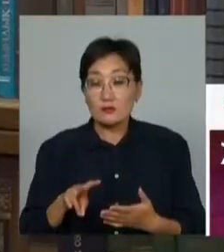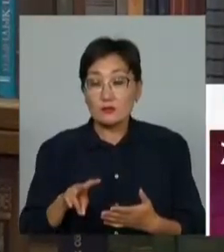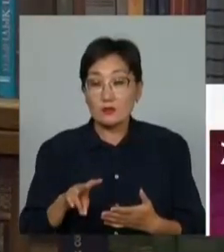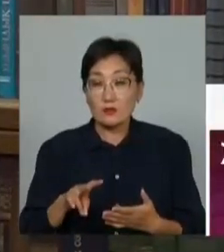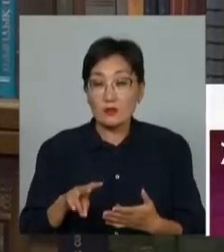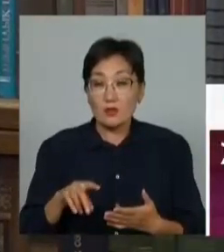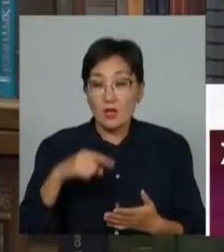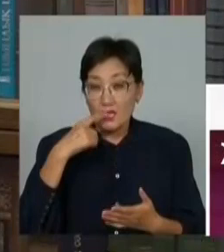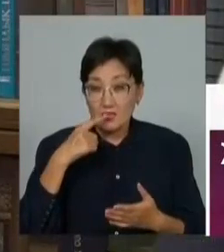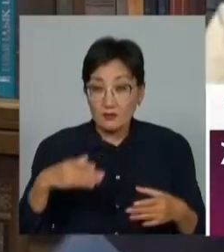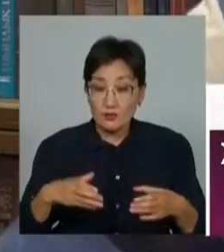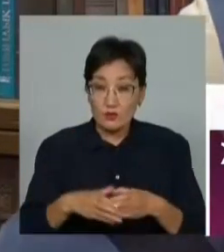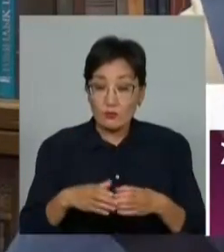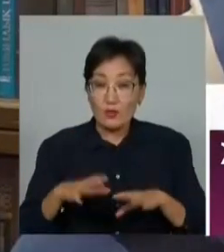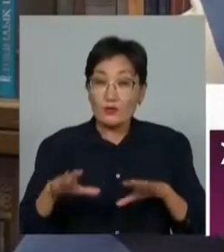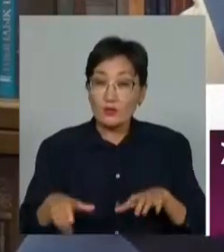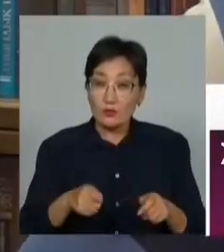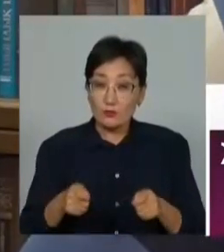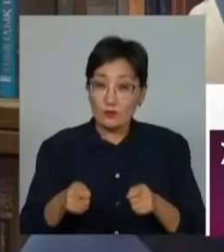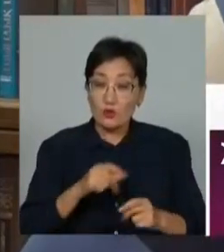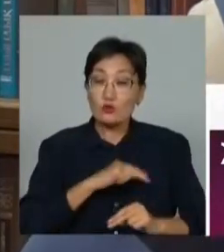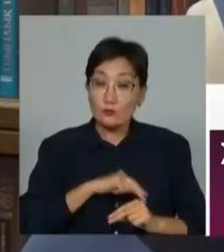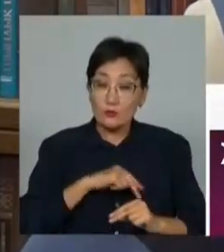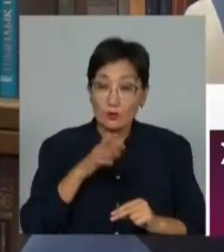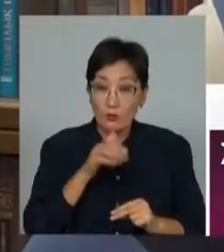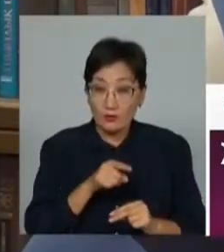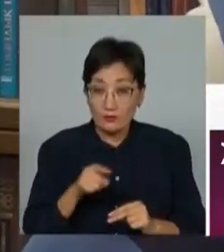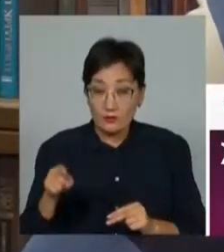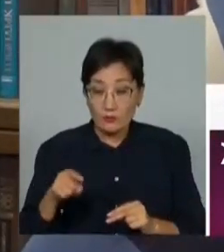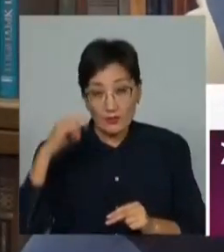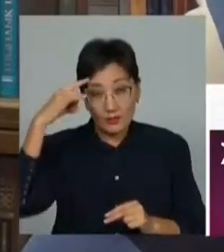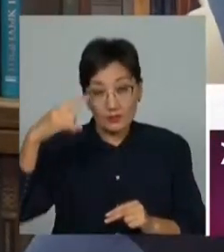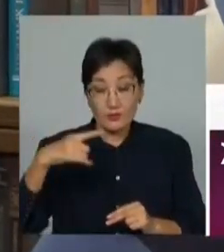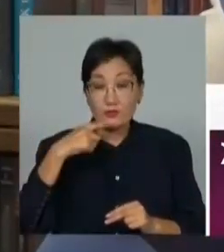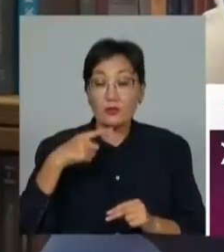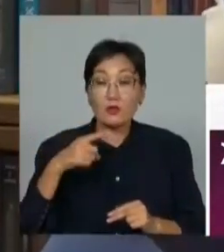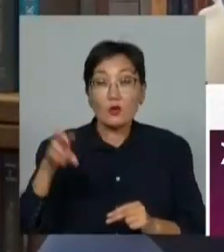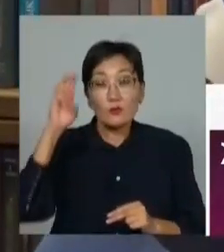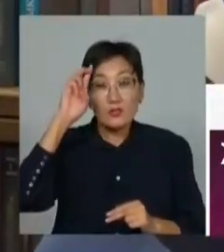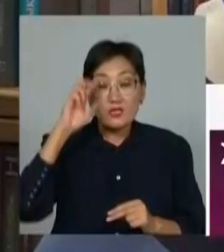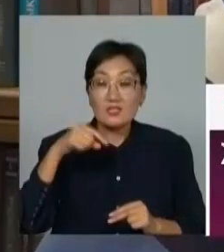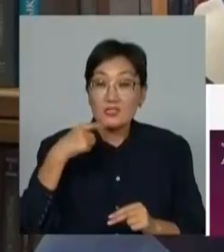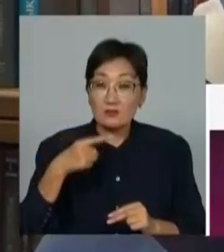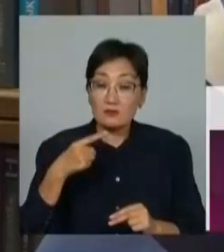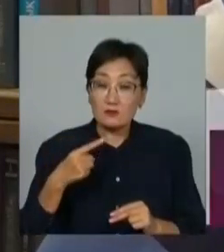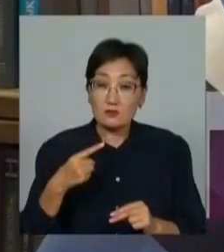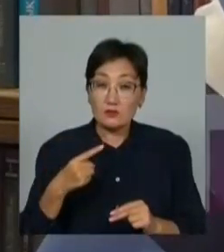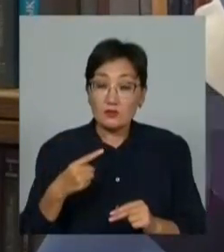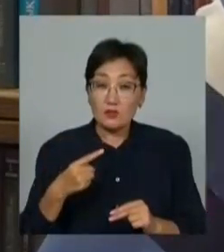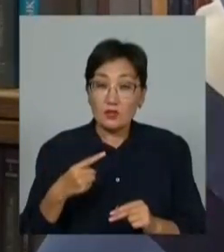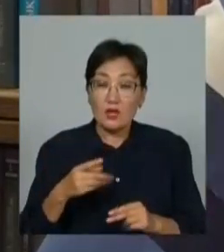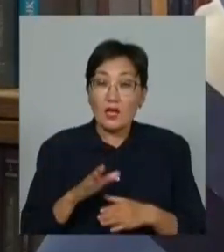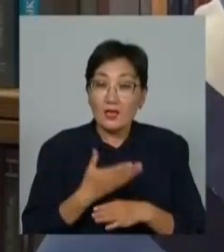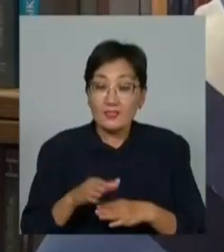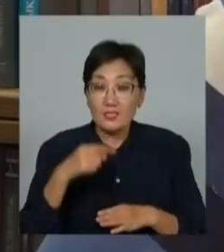республикалық тіл комитетінің төрағасы болып тұрған кезде қазақ тілі мемлекеттік тіл жеке тіл